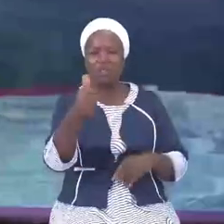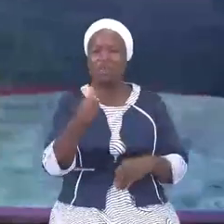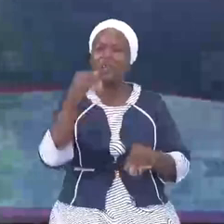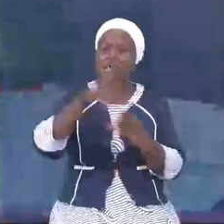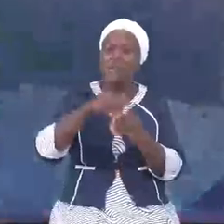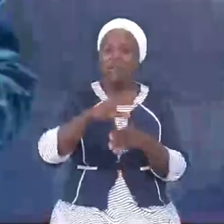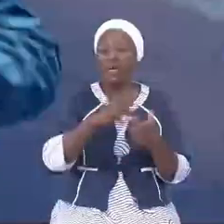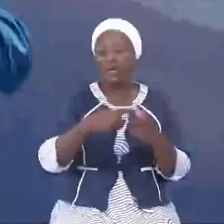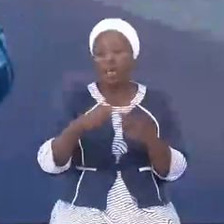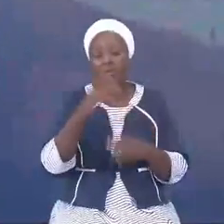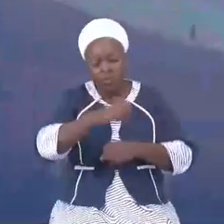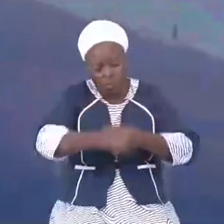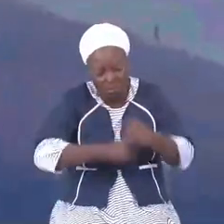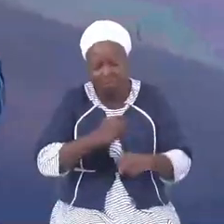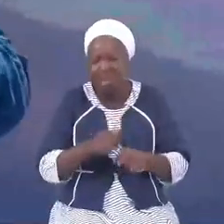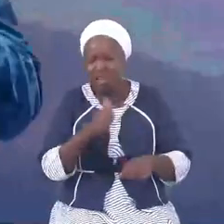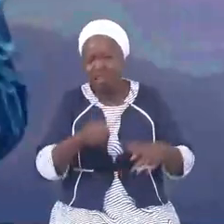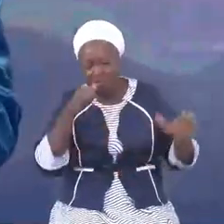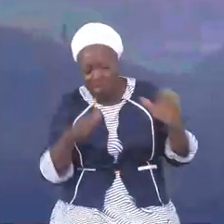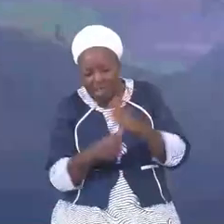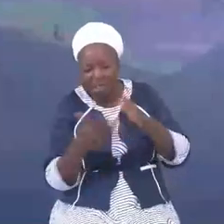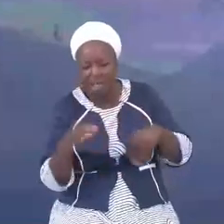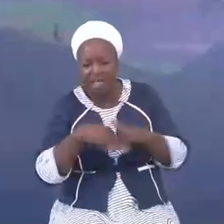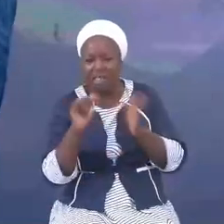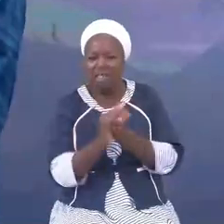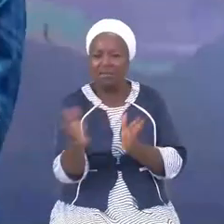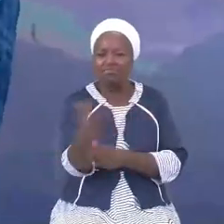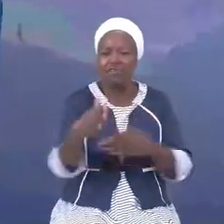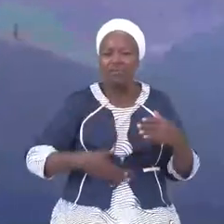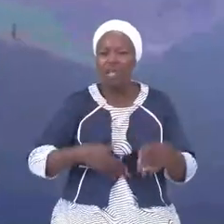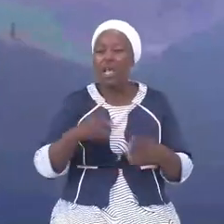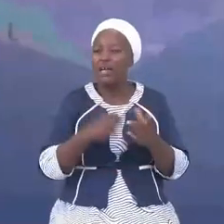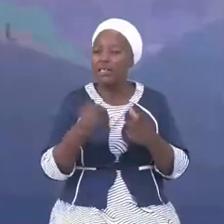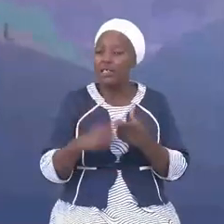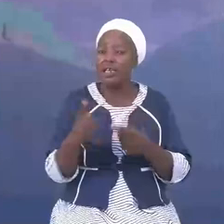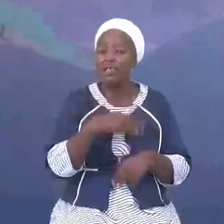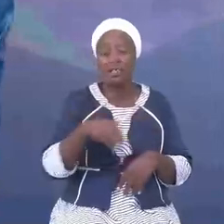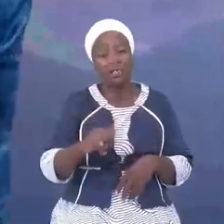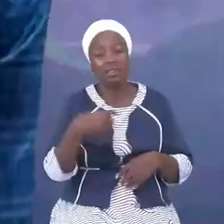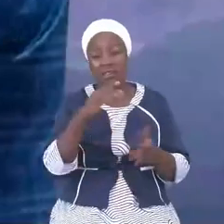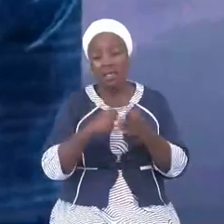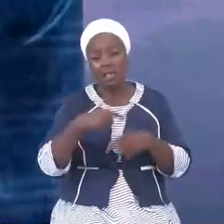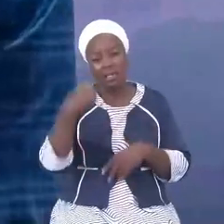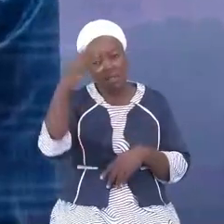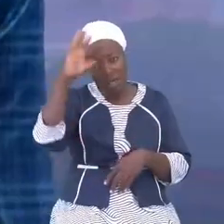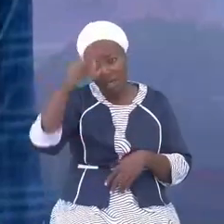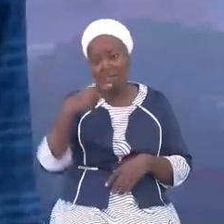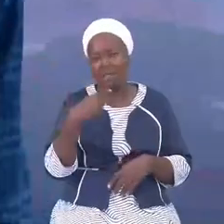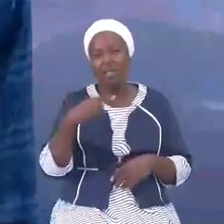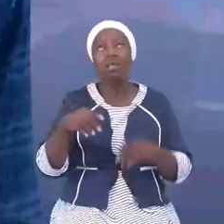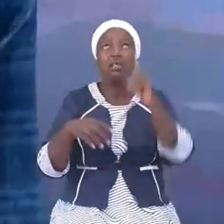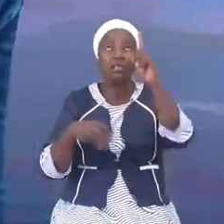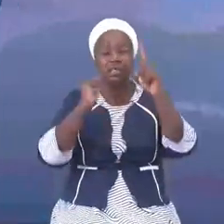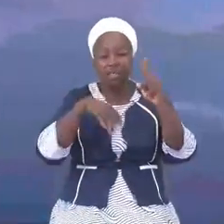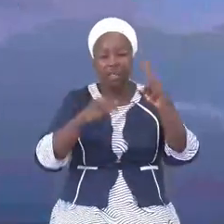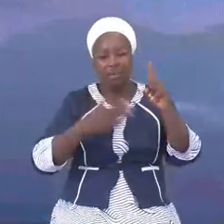Il était caché là-bas dans le ventre du poisson. Il dit, il est toujours mon Dieu. Jonas pria,